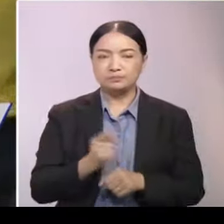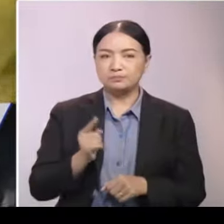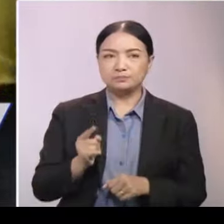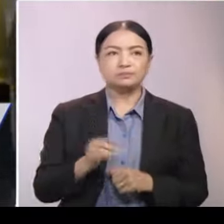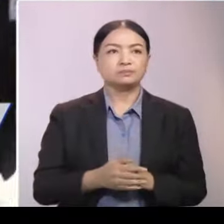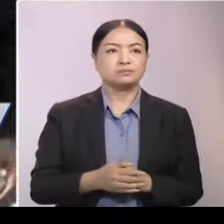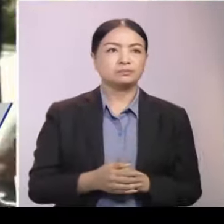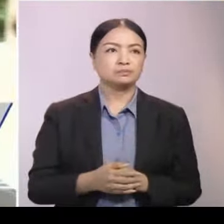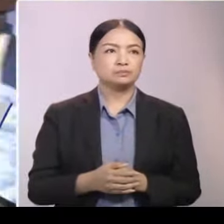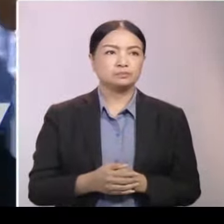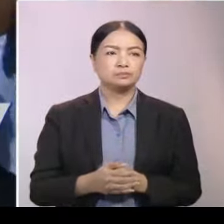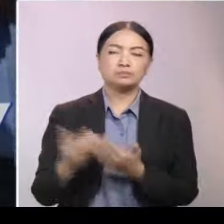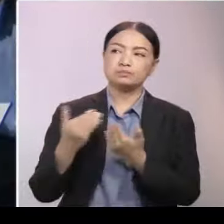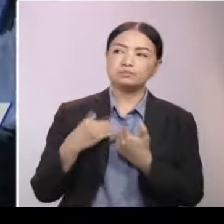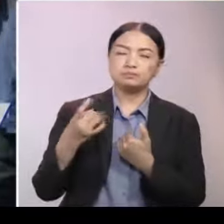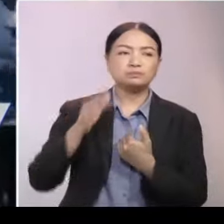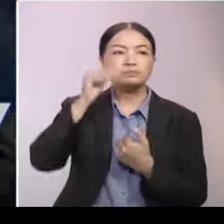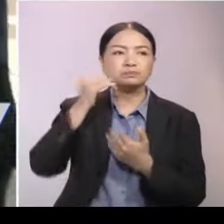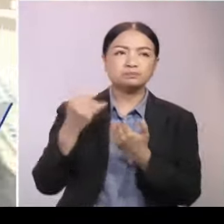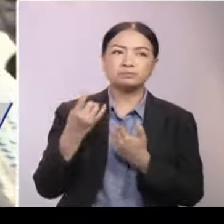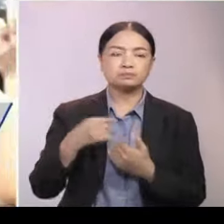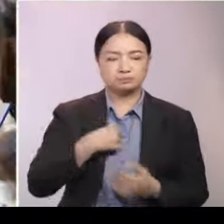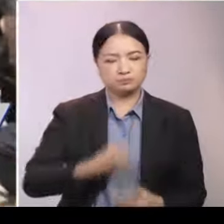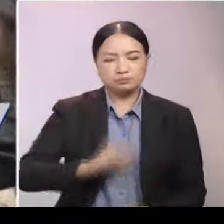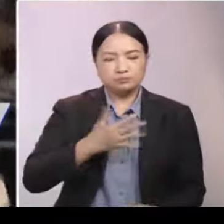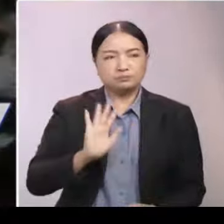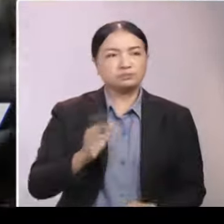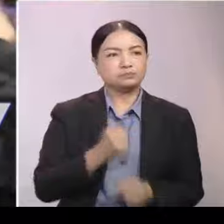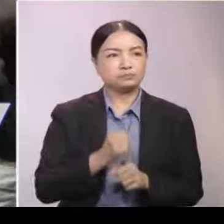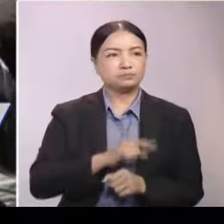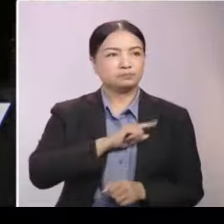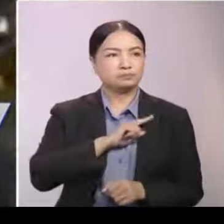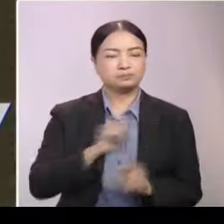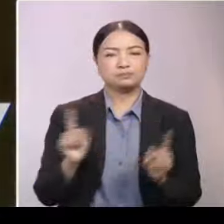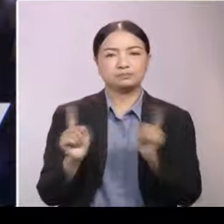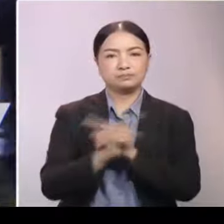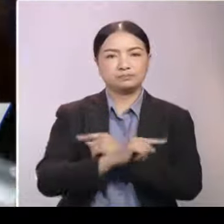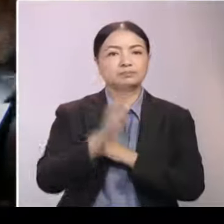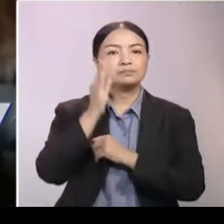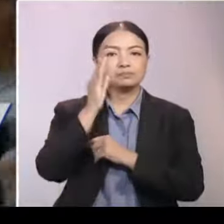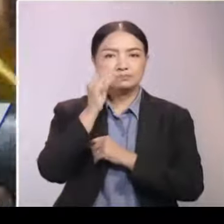านั้นไม่ได้มีการฝากอะไรมาและไม่รู้สึกตกใจที่ต้องมาทำหน้าที่แทนบิดาครับ